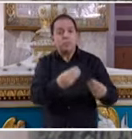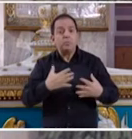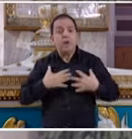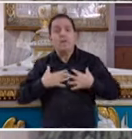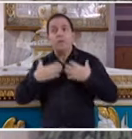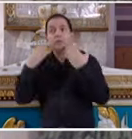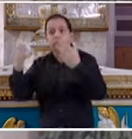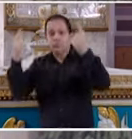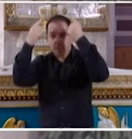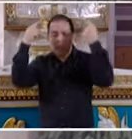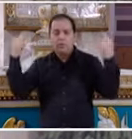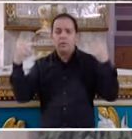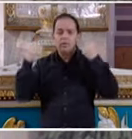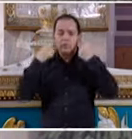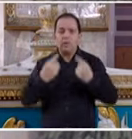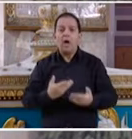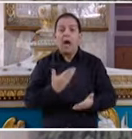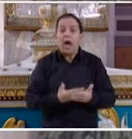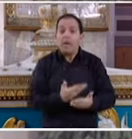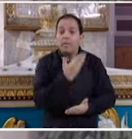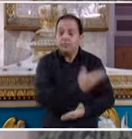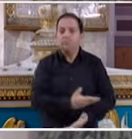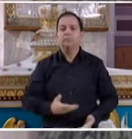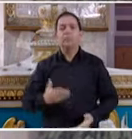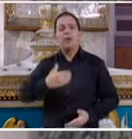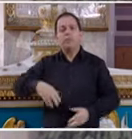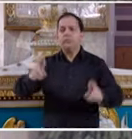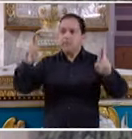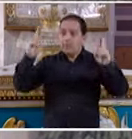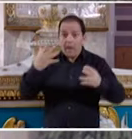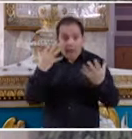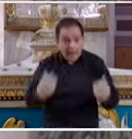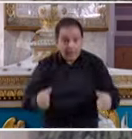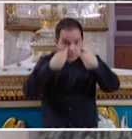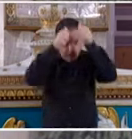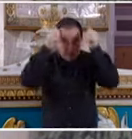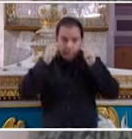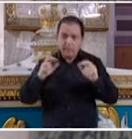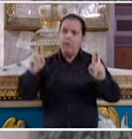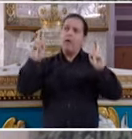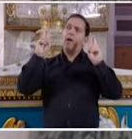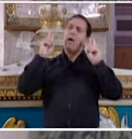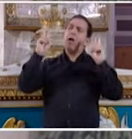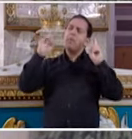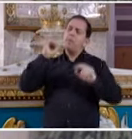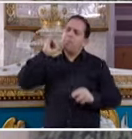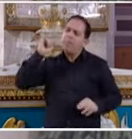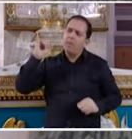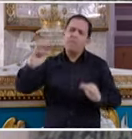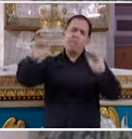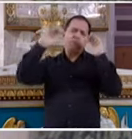το Θεό, είναι η Παναγία. Συνεπώς, η ελπίδα μας, εφόσον υπάρχει Παναγία, είναι πάντοτε αναμένη και